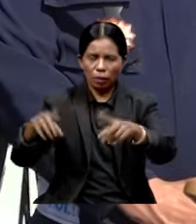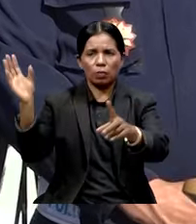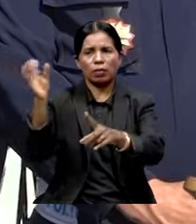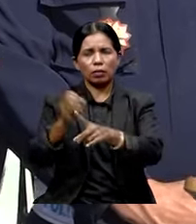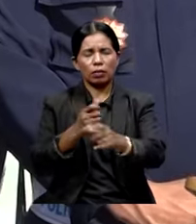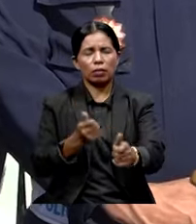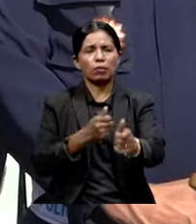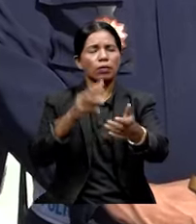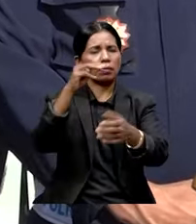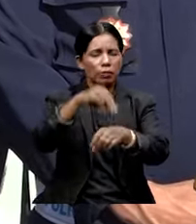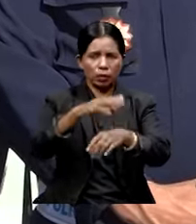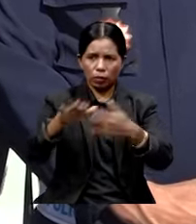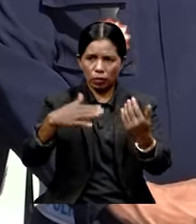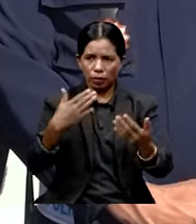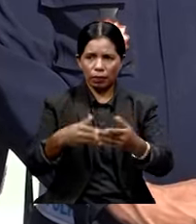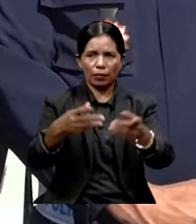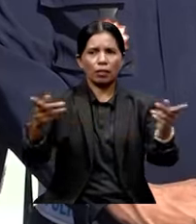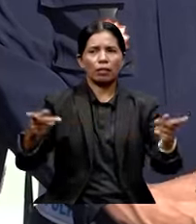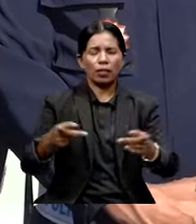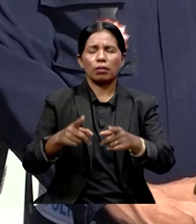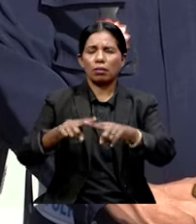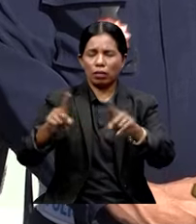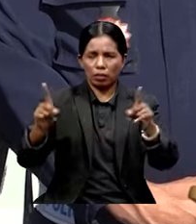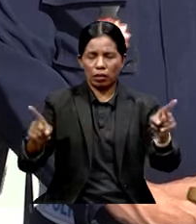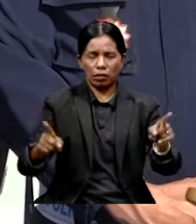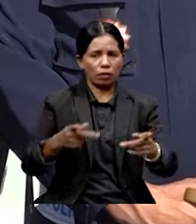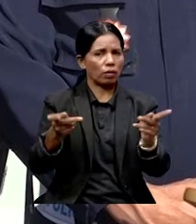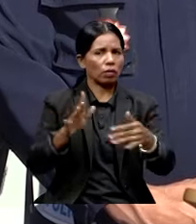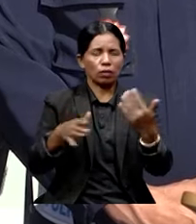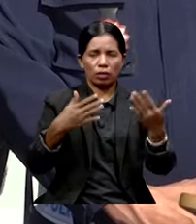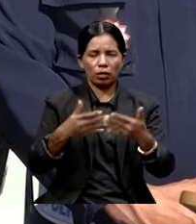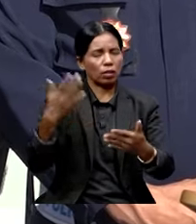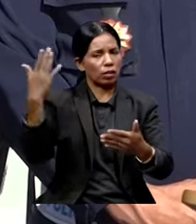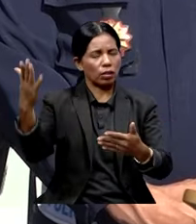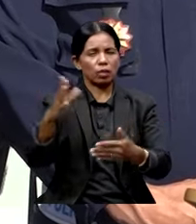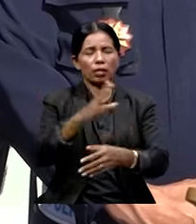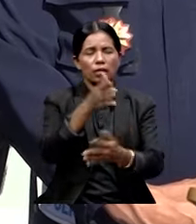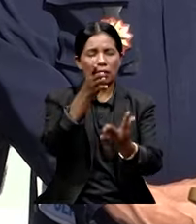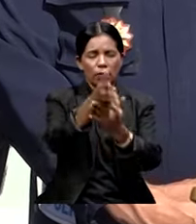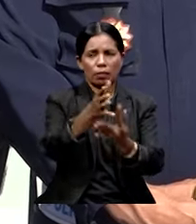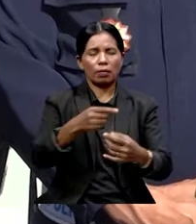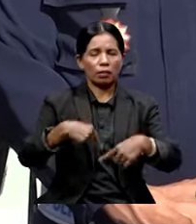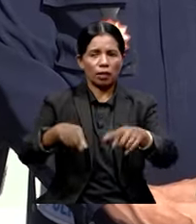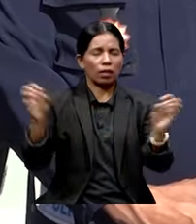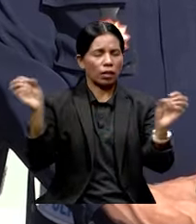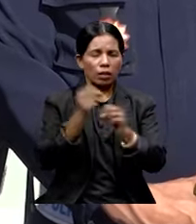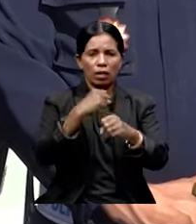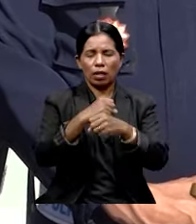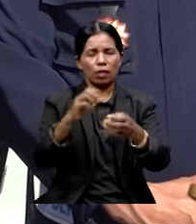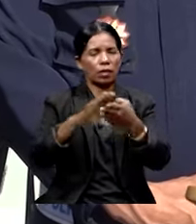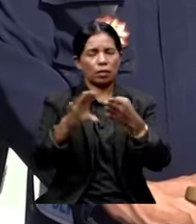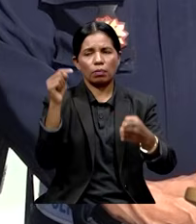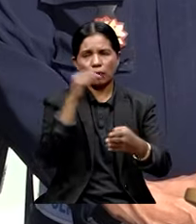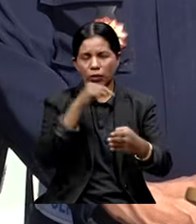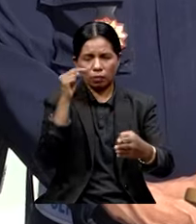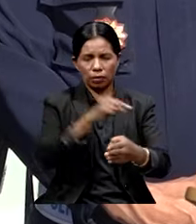tir misa hotu ma be nia fatin makala anesa mas fatin hotu ia hotu barikade laran ne be ba de lalika hal tung hal sa ana ba praba ema